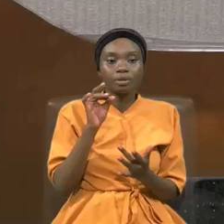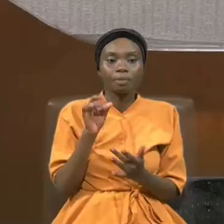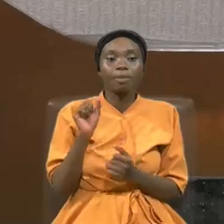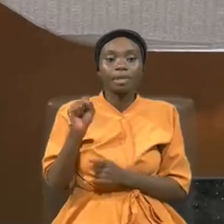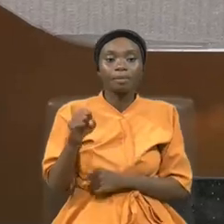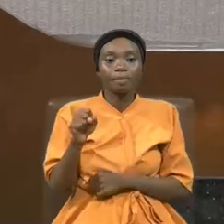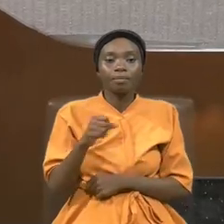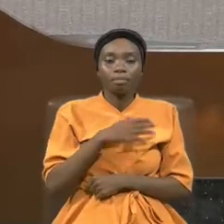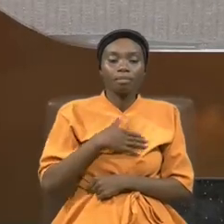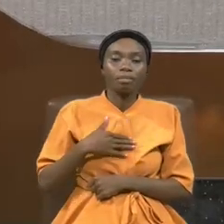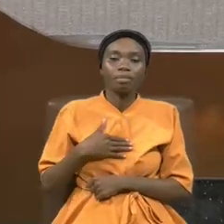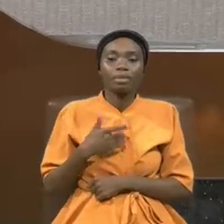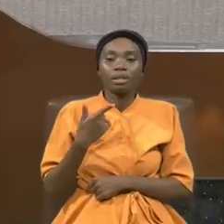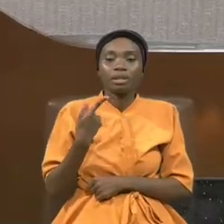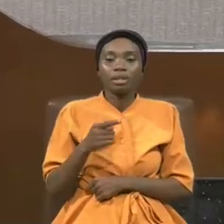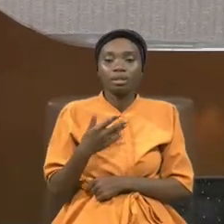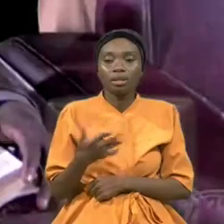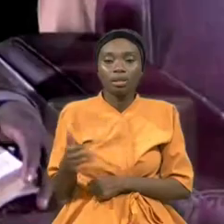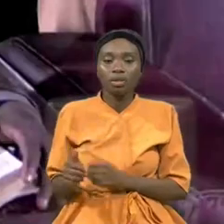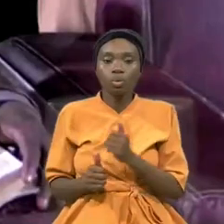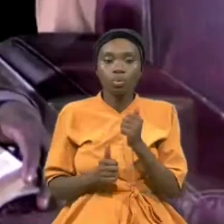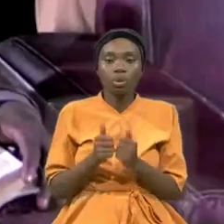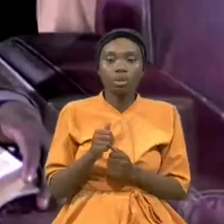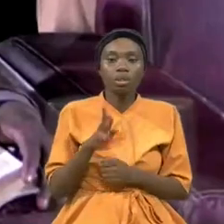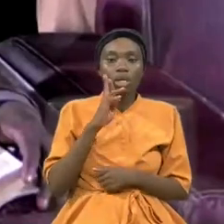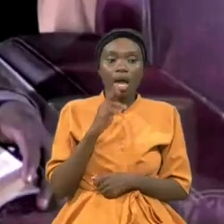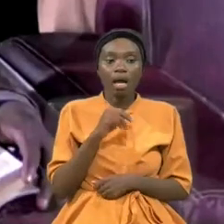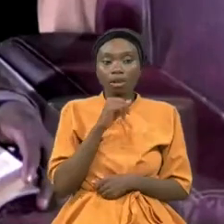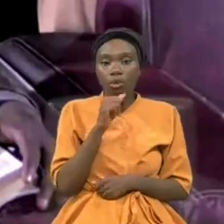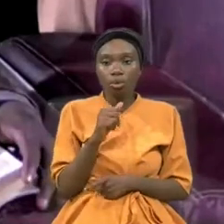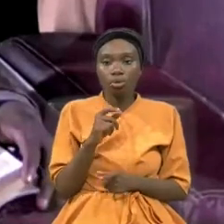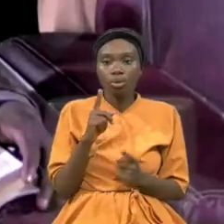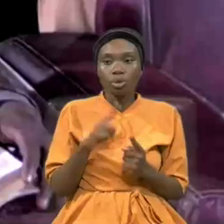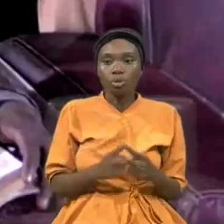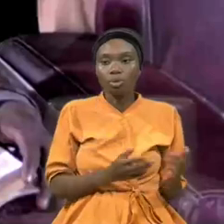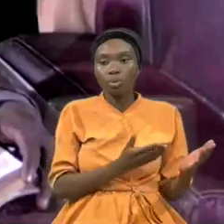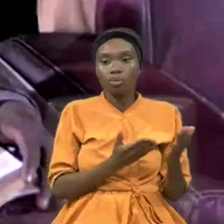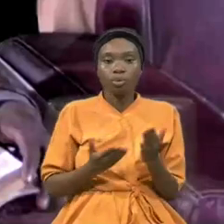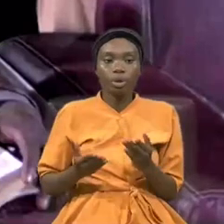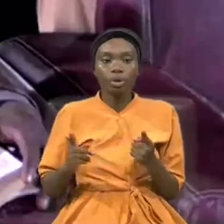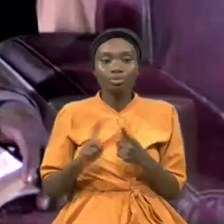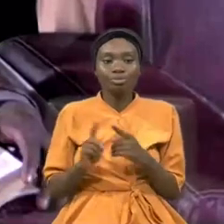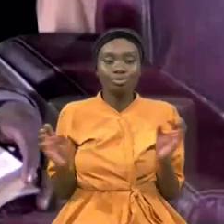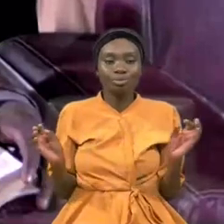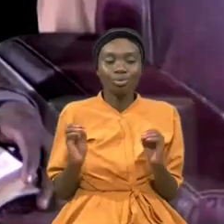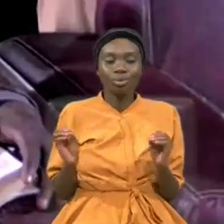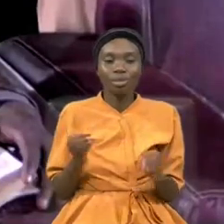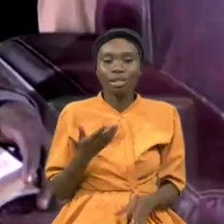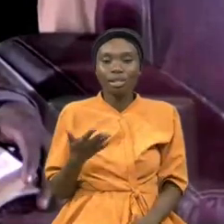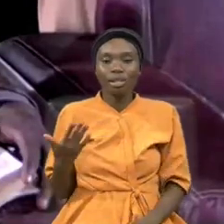point pour réduire à néant celles qui